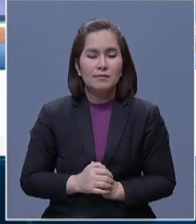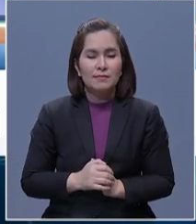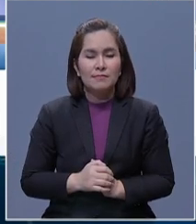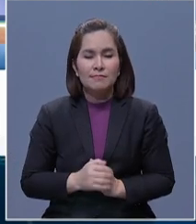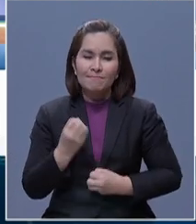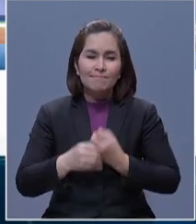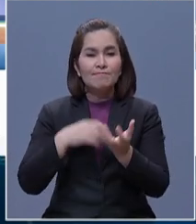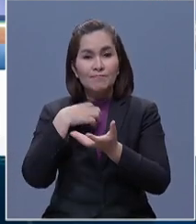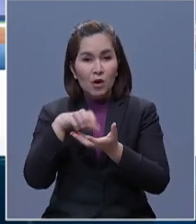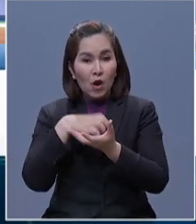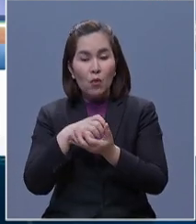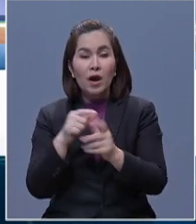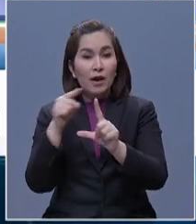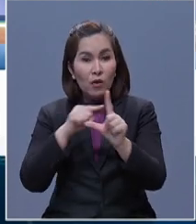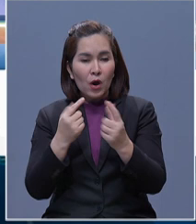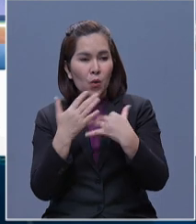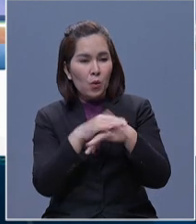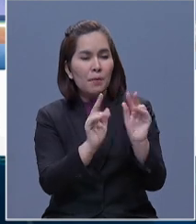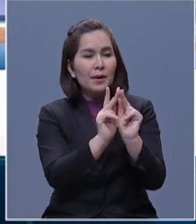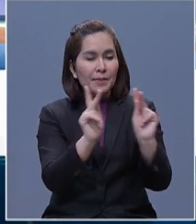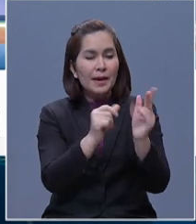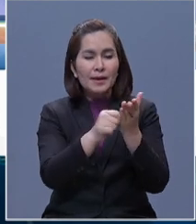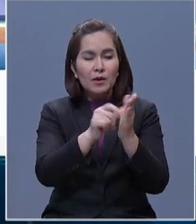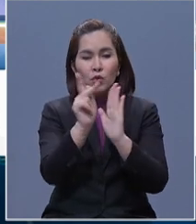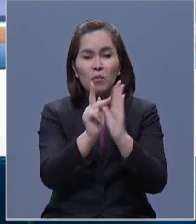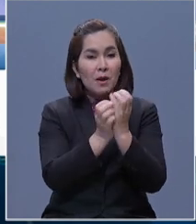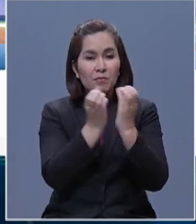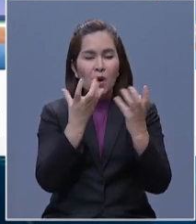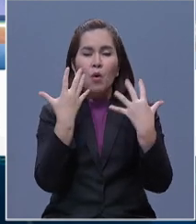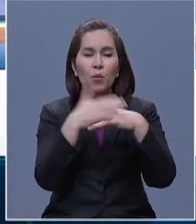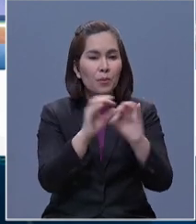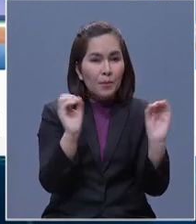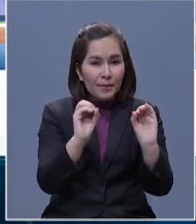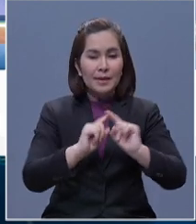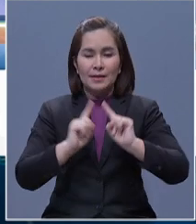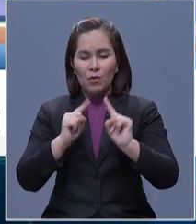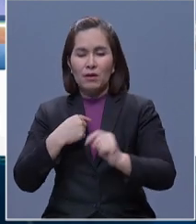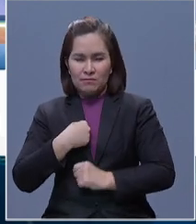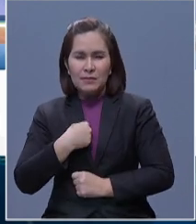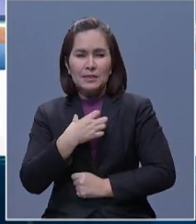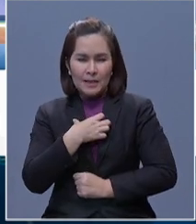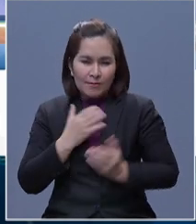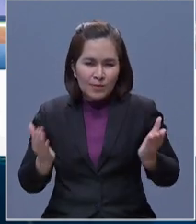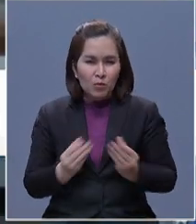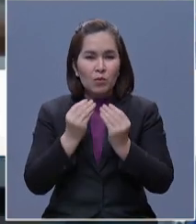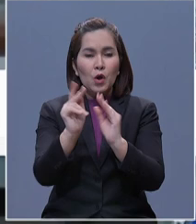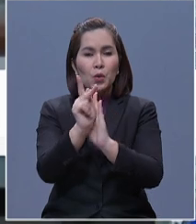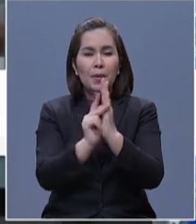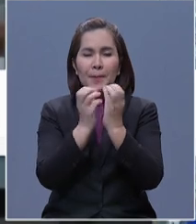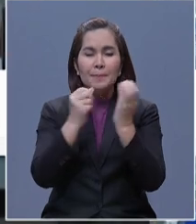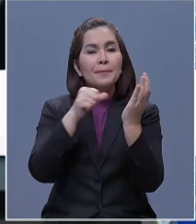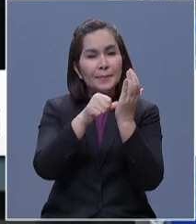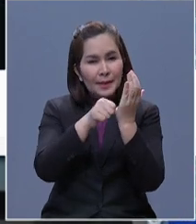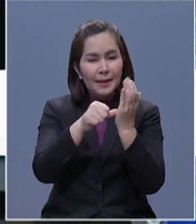พรรคก้าวไกลจะไม่ได้เข้าร่วมคณะกรรมการแก้ไขรัฐธรรมนูญชุดนี้แต่ก็สนับสนุนให้มีการแก้ไขรัฐธรรมนูญ